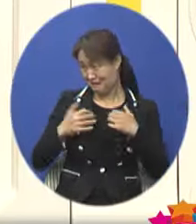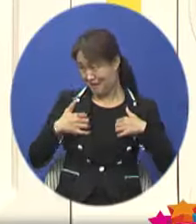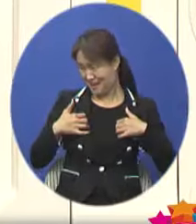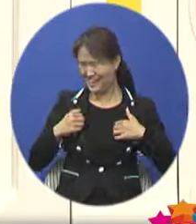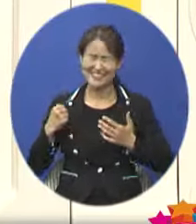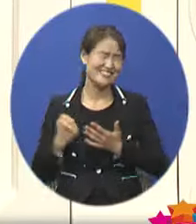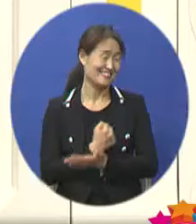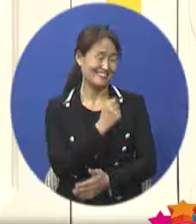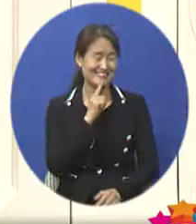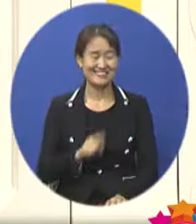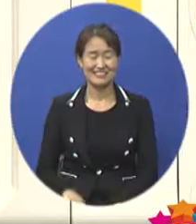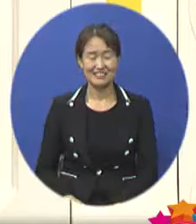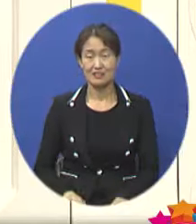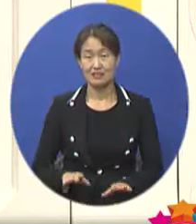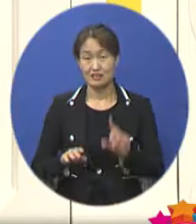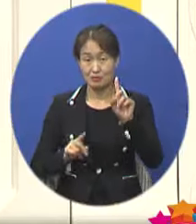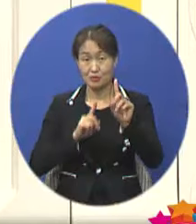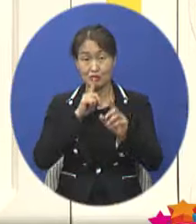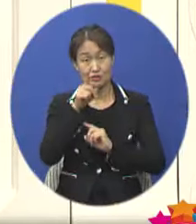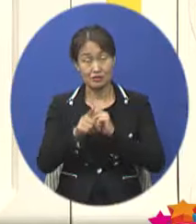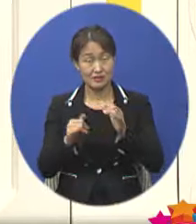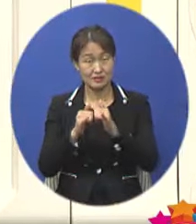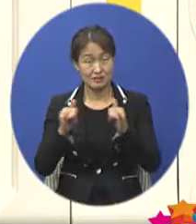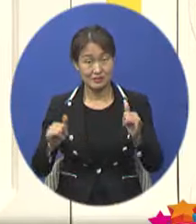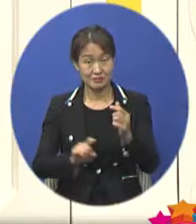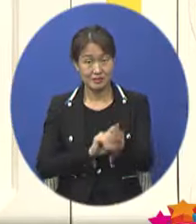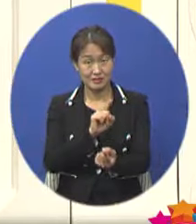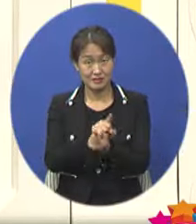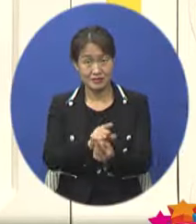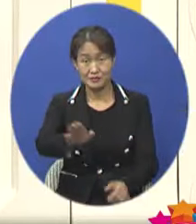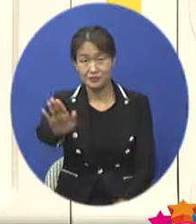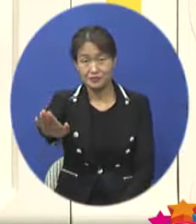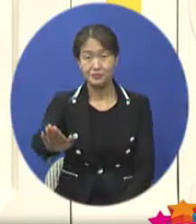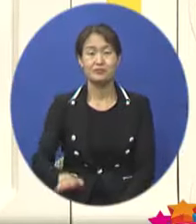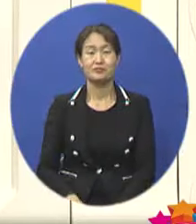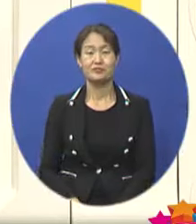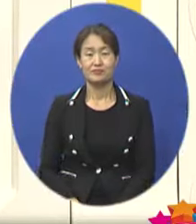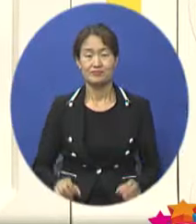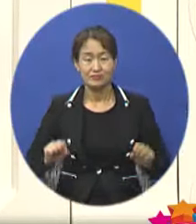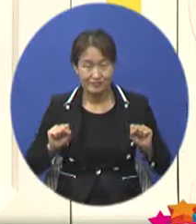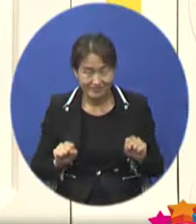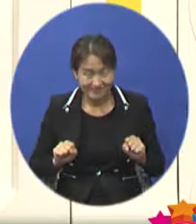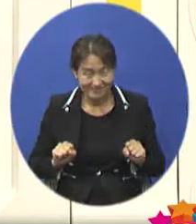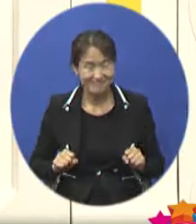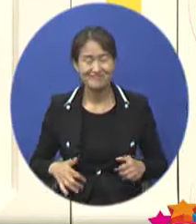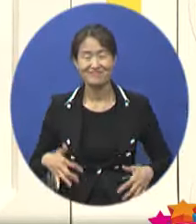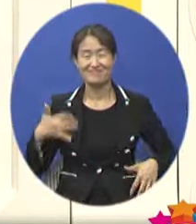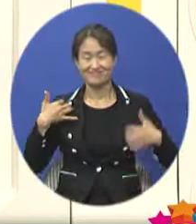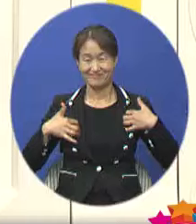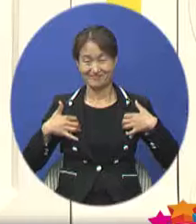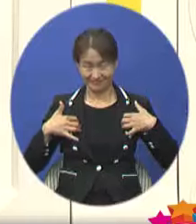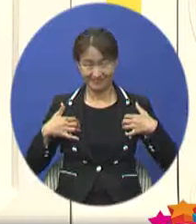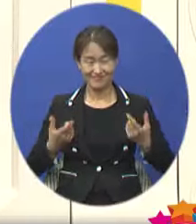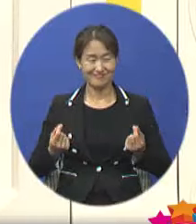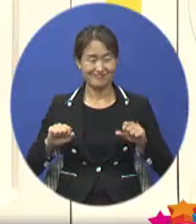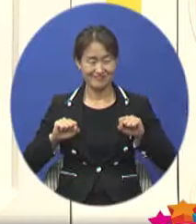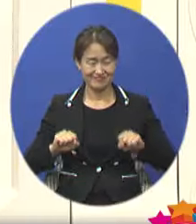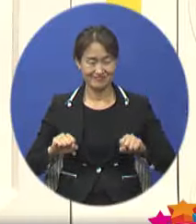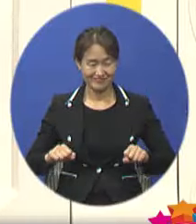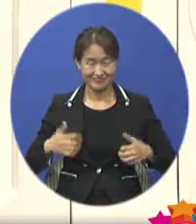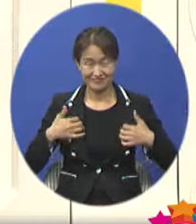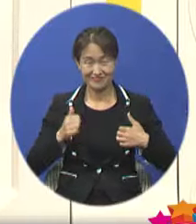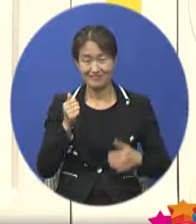아쉽네요. 네. 네. 자 우리 즉석 참여자 분 만나보도록 하겠습니다. 네. 여보세요. 네. 안녕하세요. 반갑습니다. 네. 반갑습니다. 네, 반갑습니다.